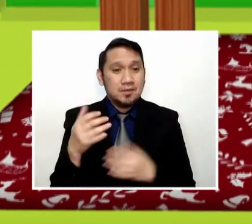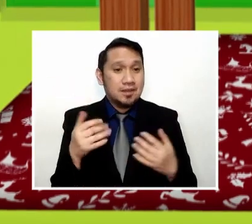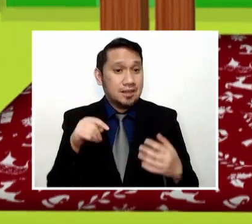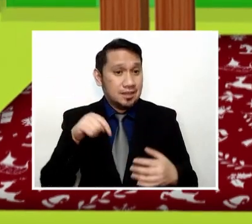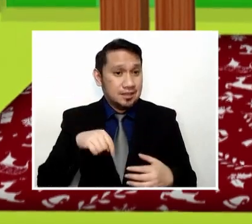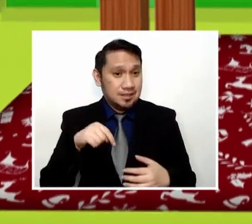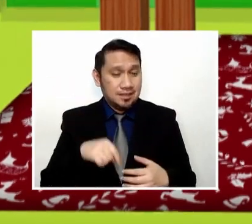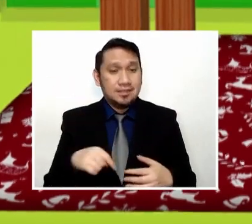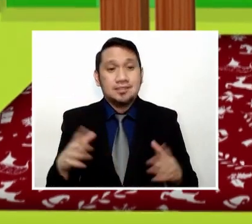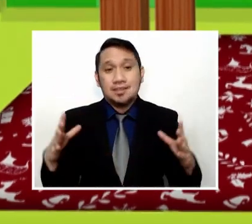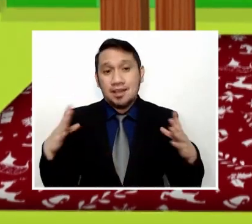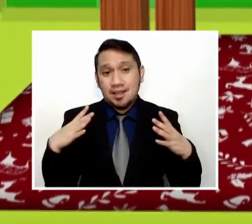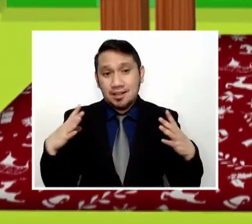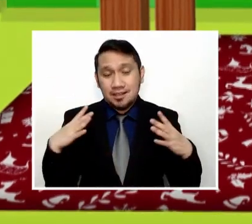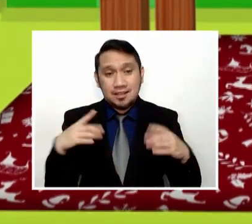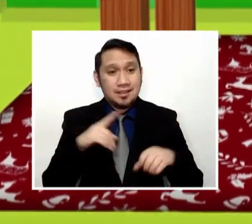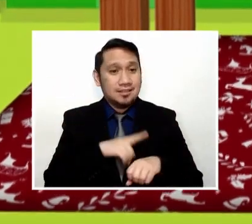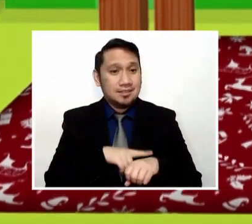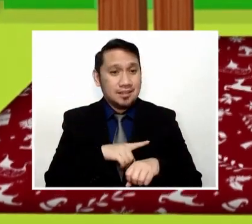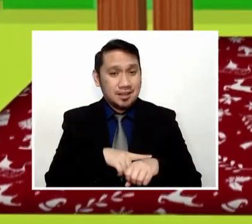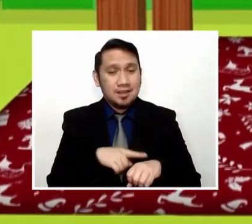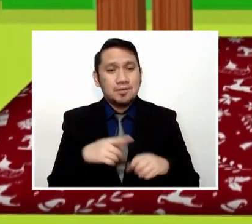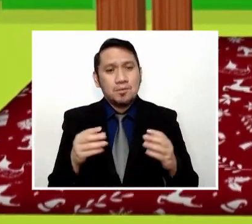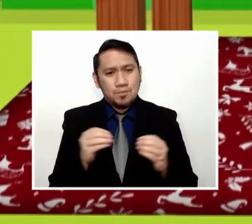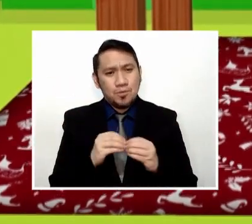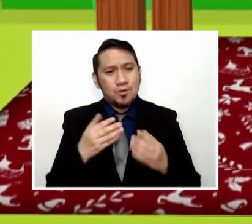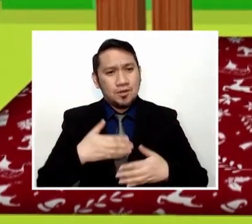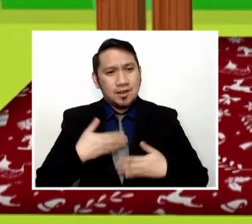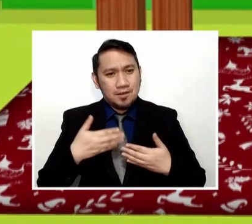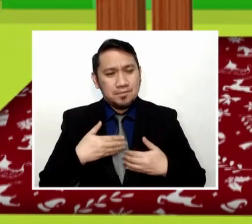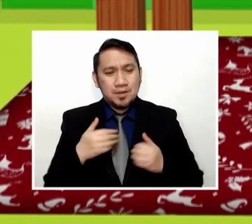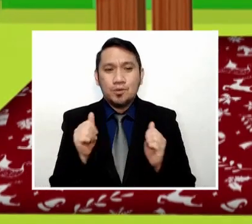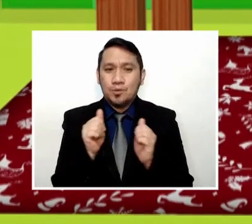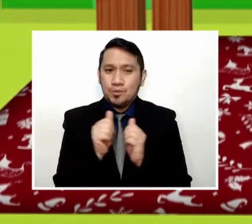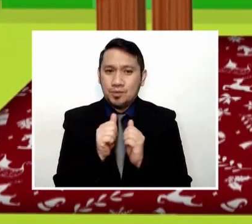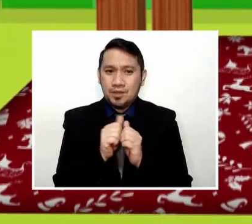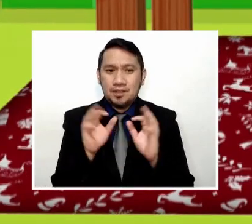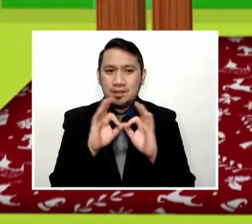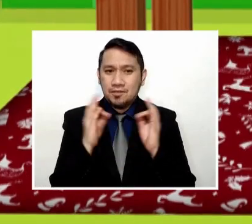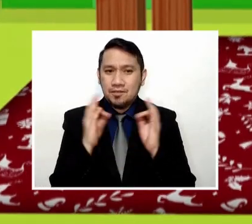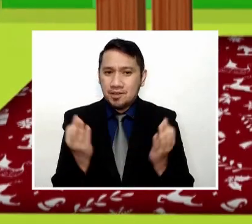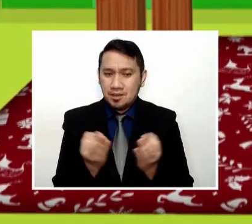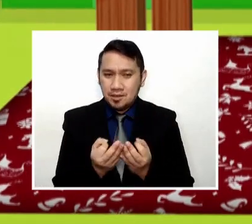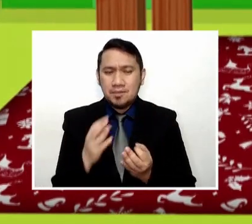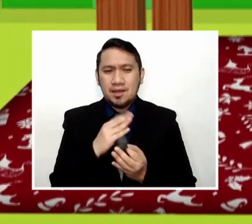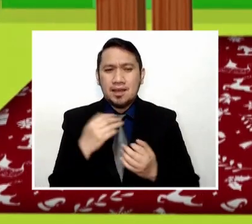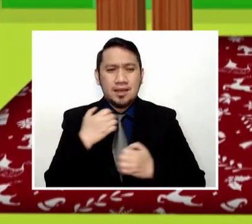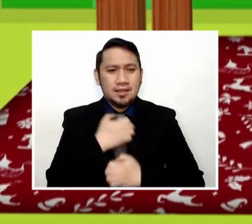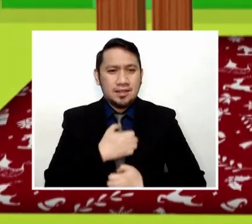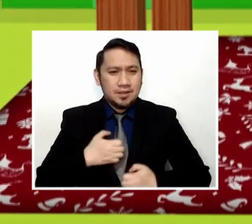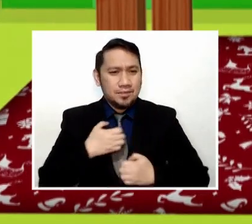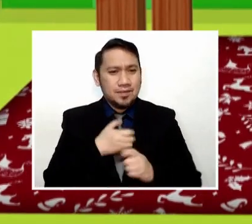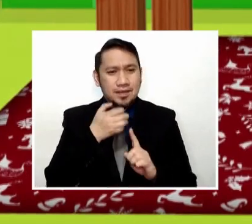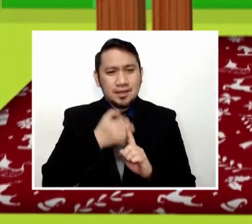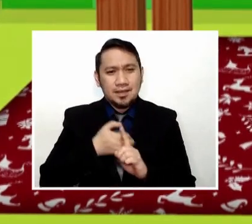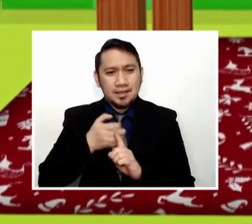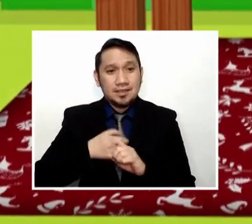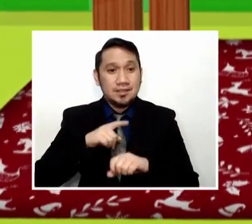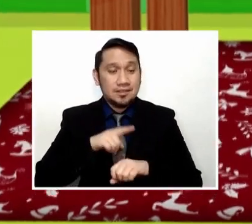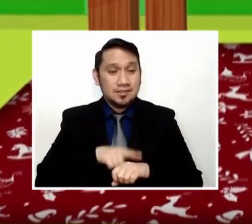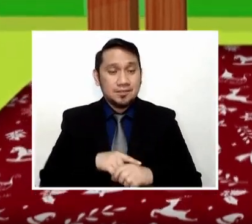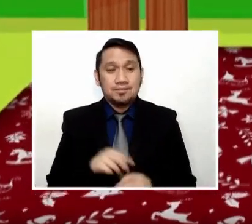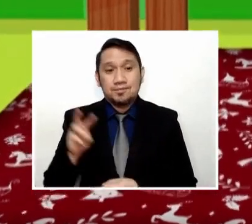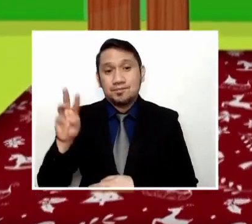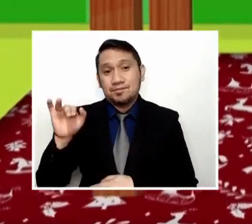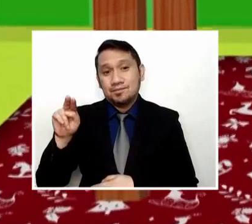season, let's make more memories kasama ang buong pamilya at enjoy every moment. Ako po ang inyong Tita